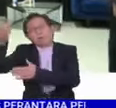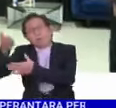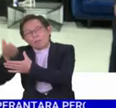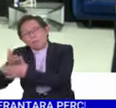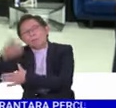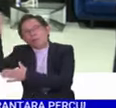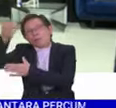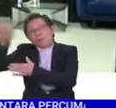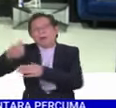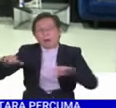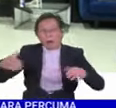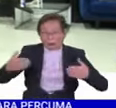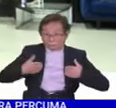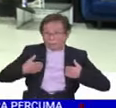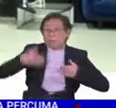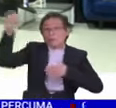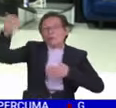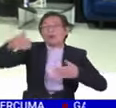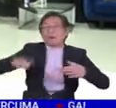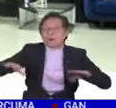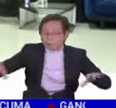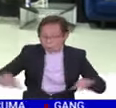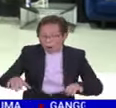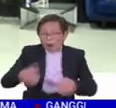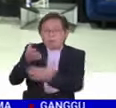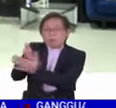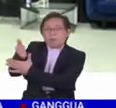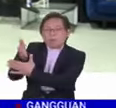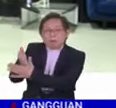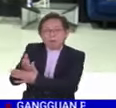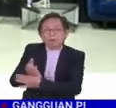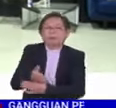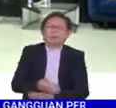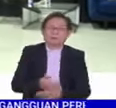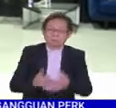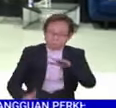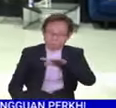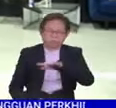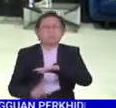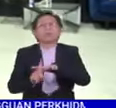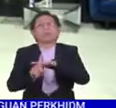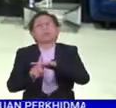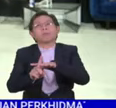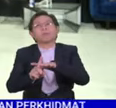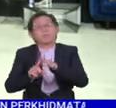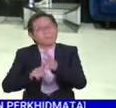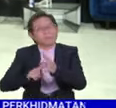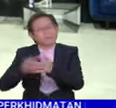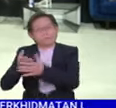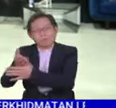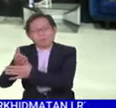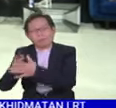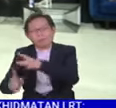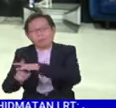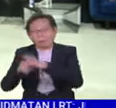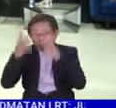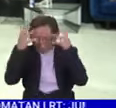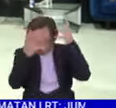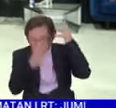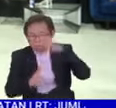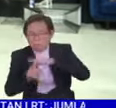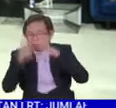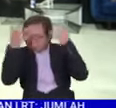ceramah-ceramah yang dijalankan oleh mana-mana pihak. Ini juga akan menimbulkan kegusaran dan